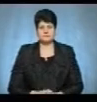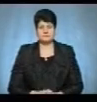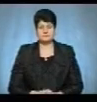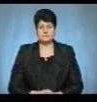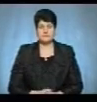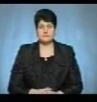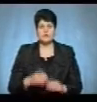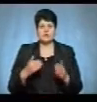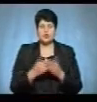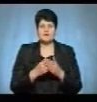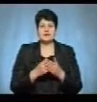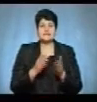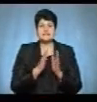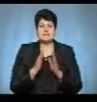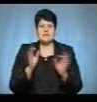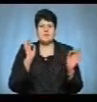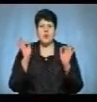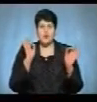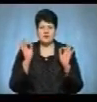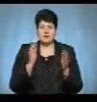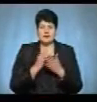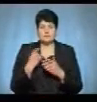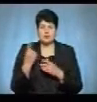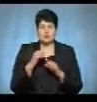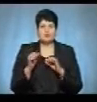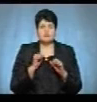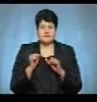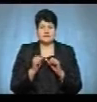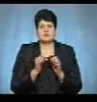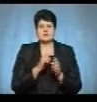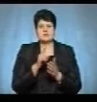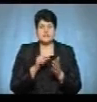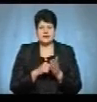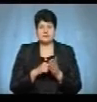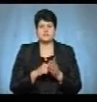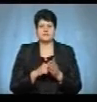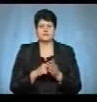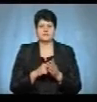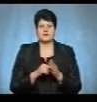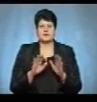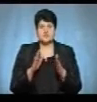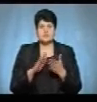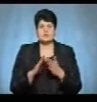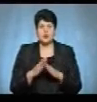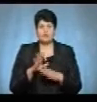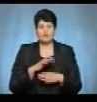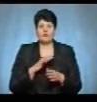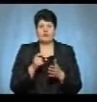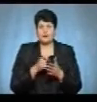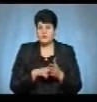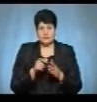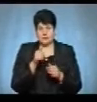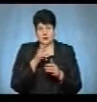Пульт нової системи оповіщення, який знаходиться в обласному управлінні з питань цивільного захисту населення, в неділю був вимкнений, тому до нього